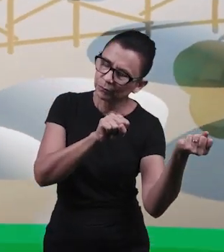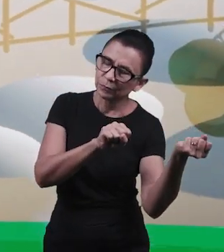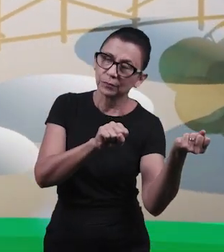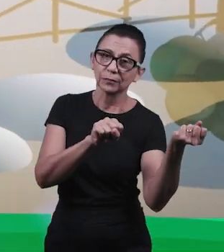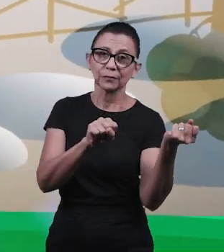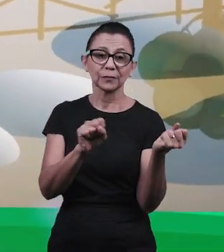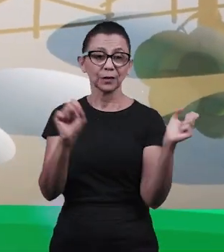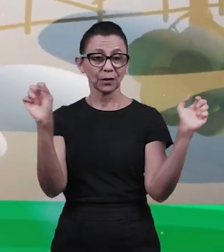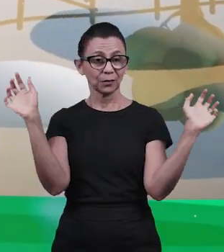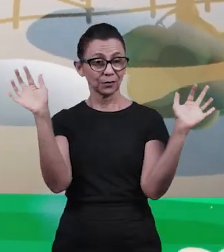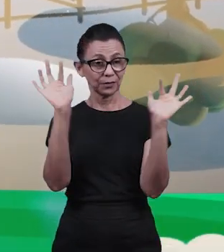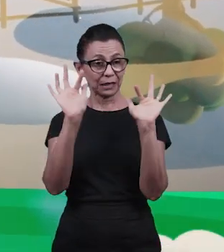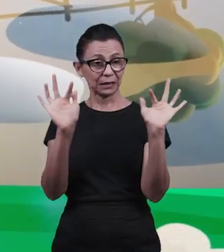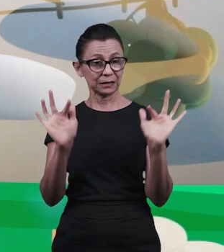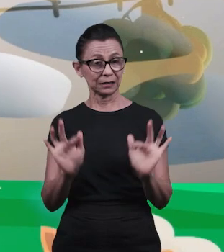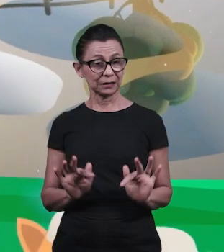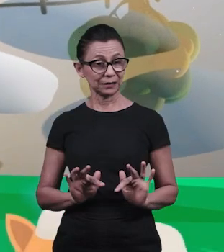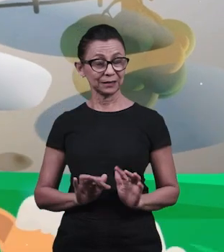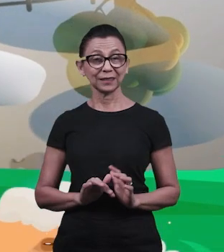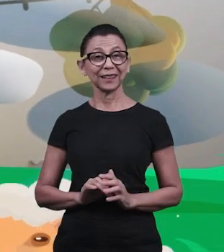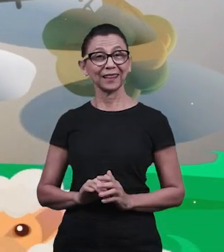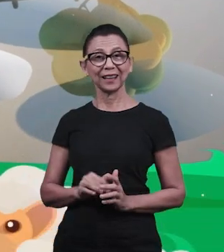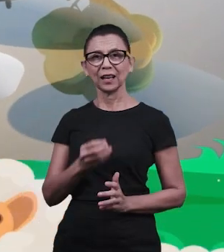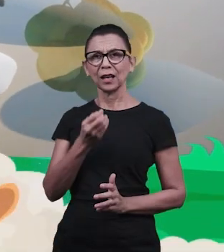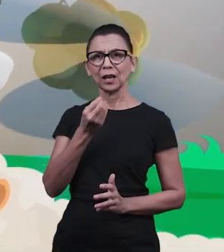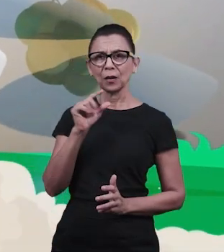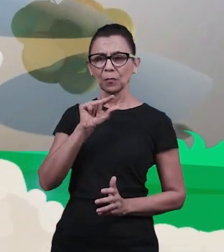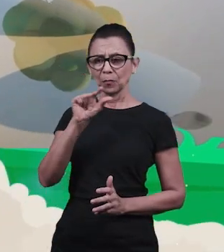Рядом со своим пастором она отдыхает.